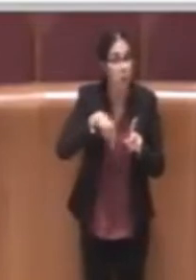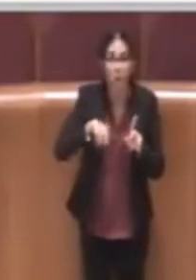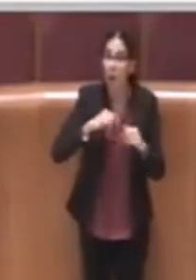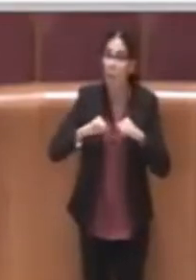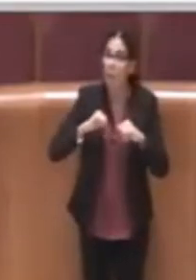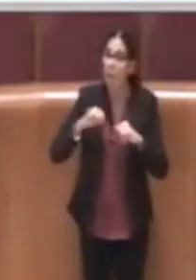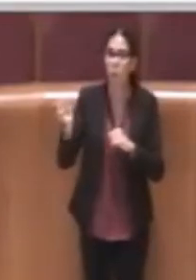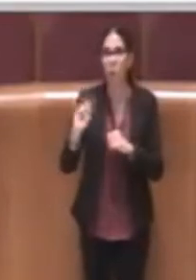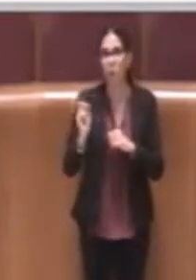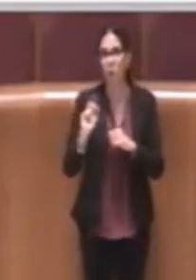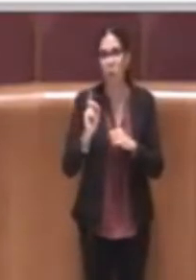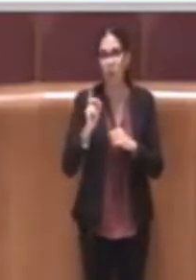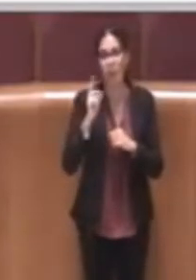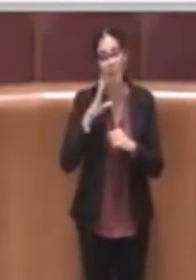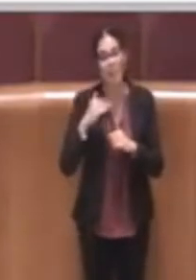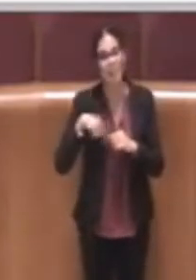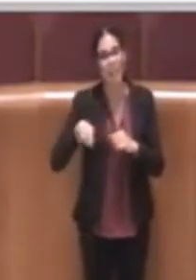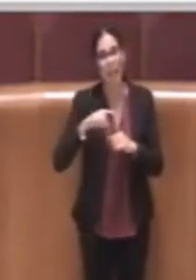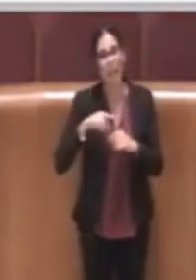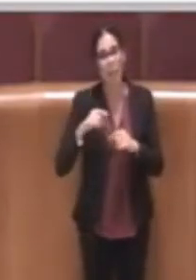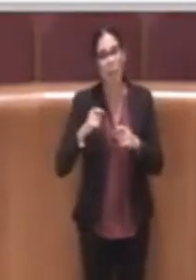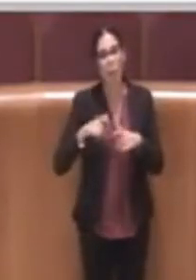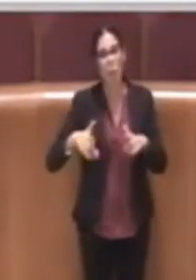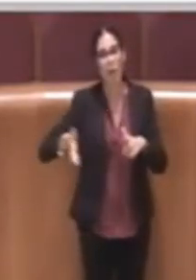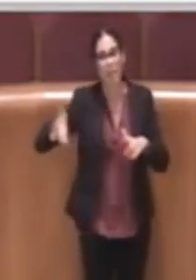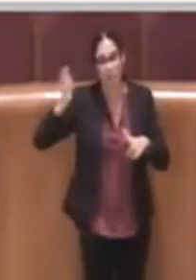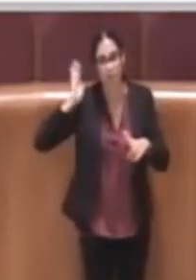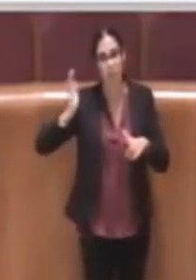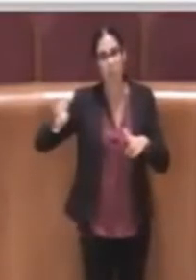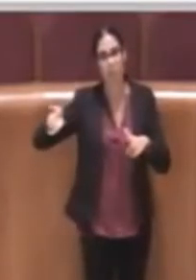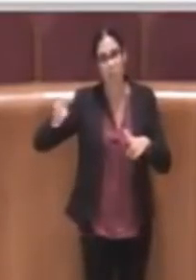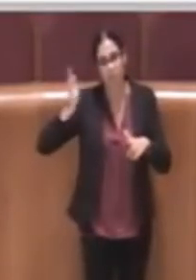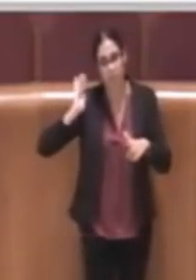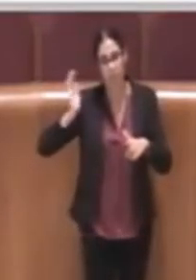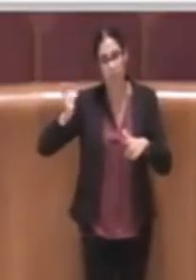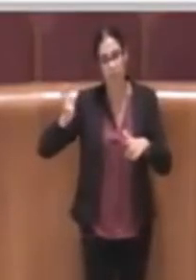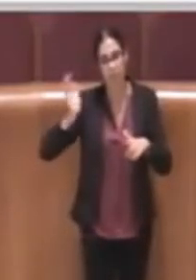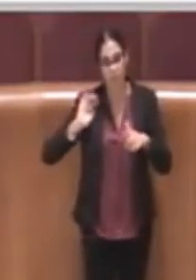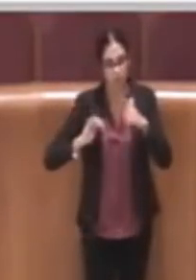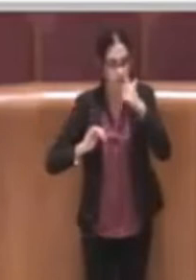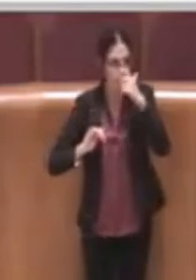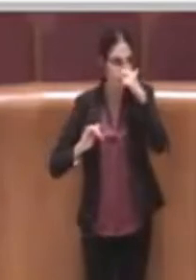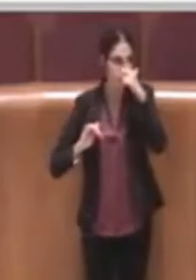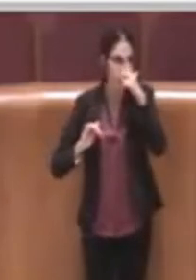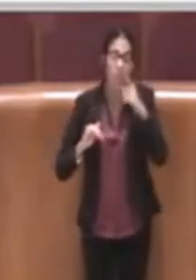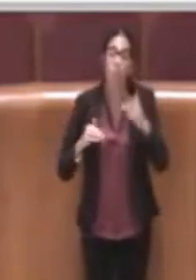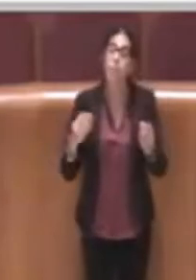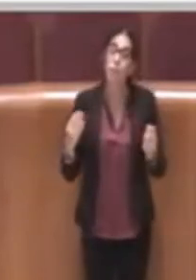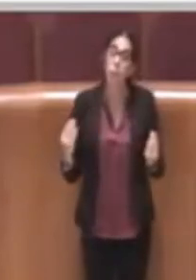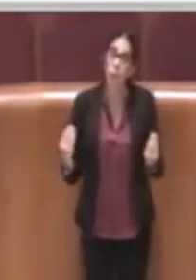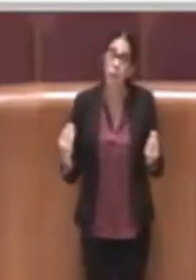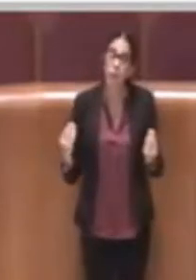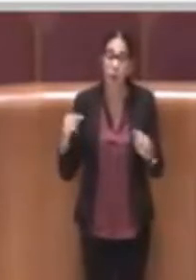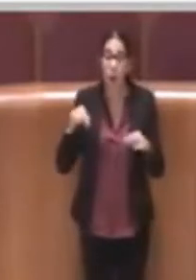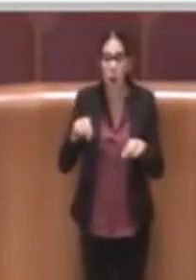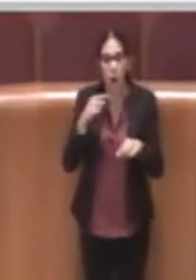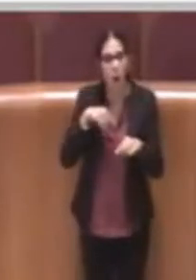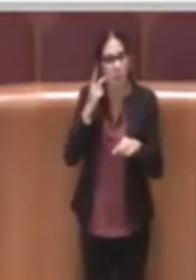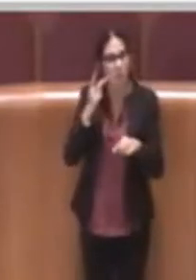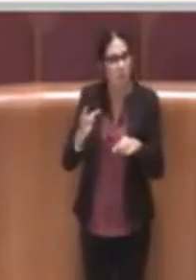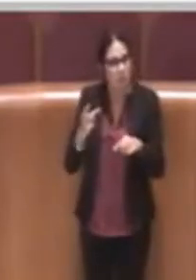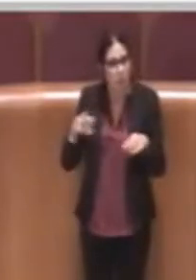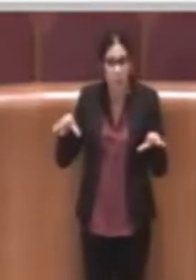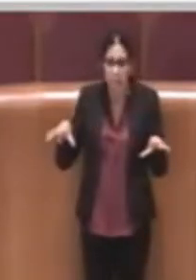tempi dell'urbanistica sono tempi biblici. Okay? Quindi se oggi vediamo sulla città cominciare